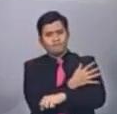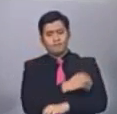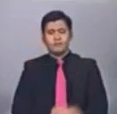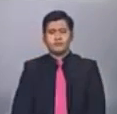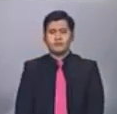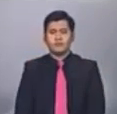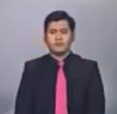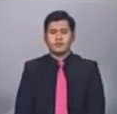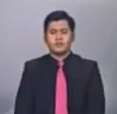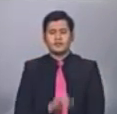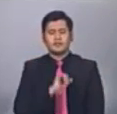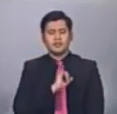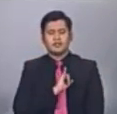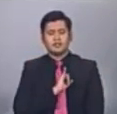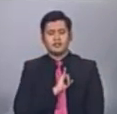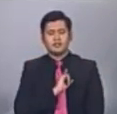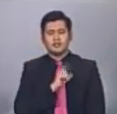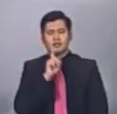Saya